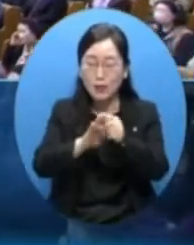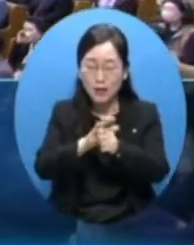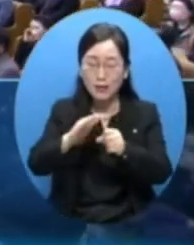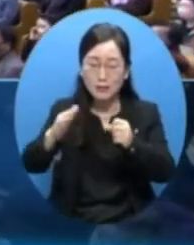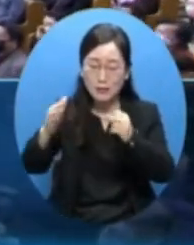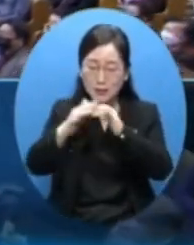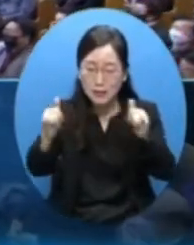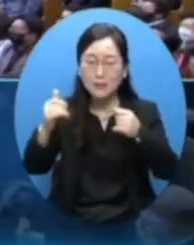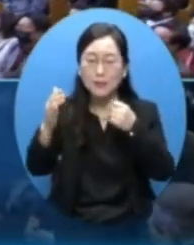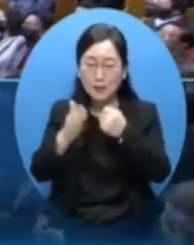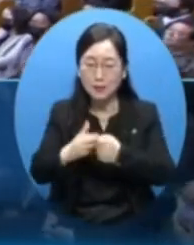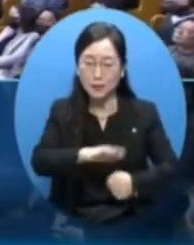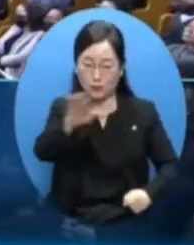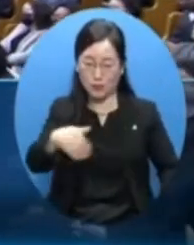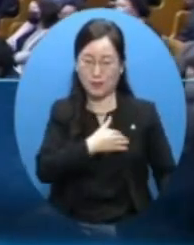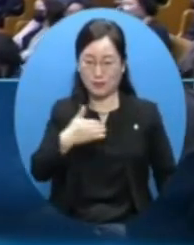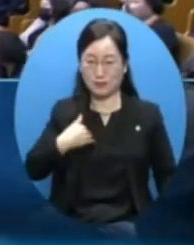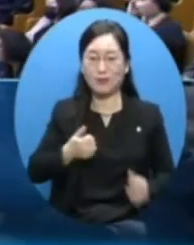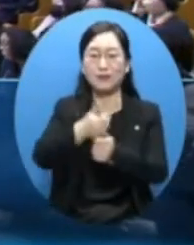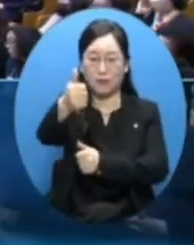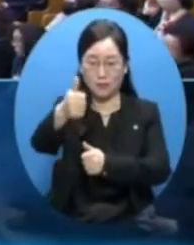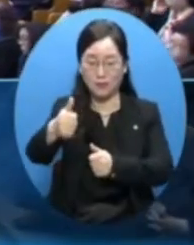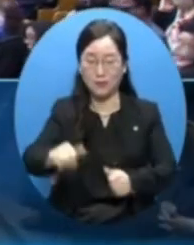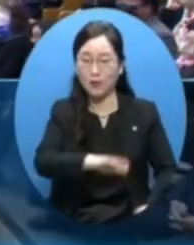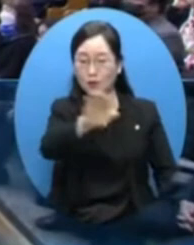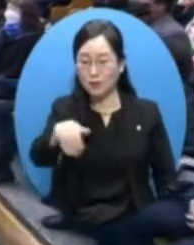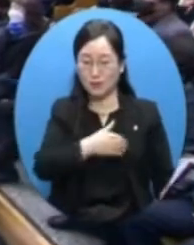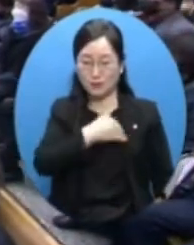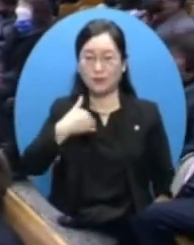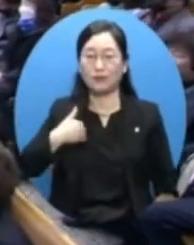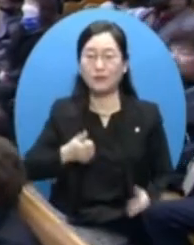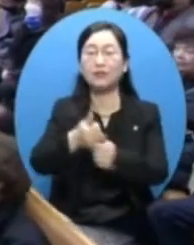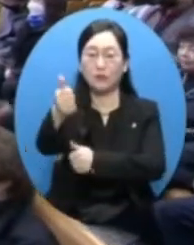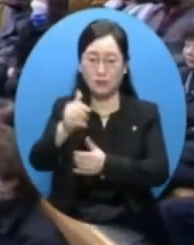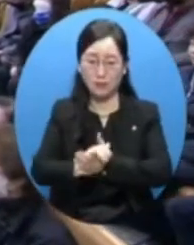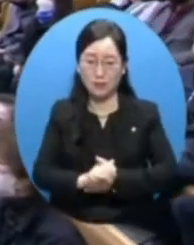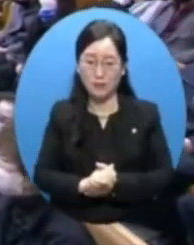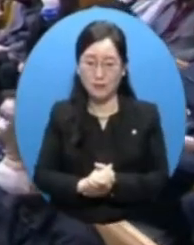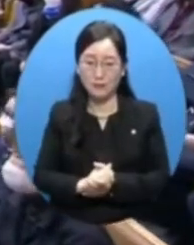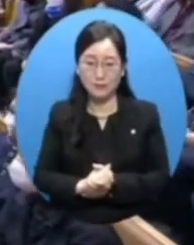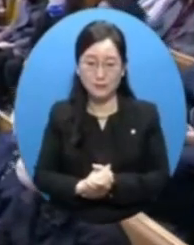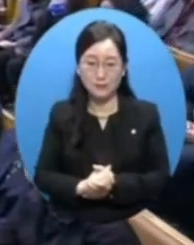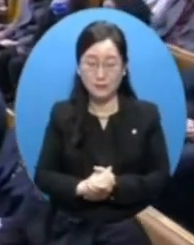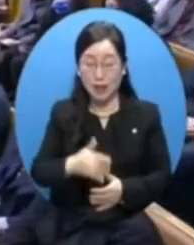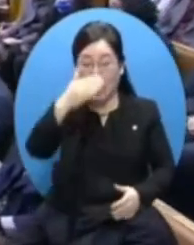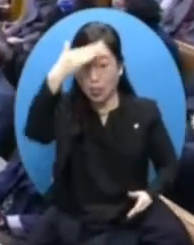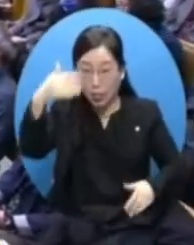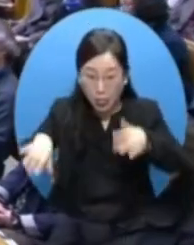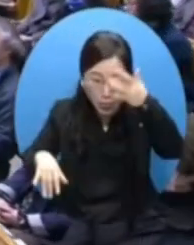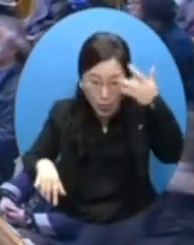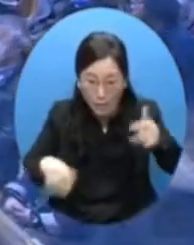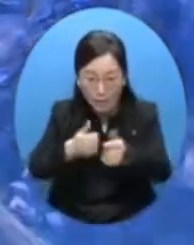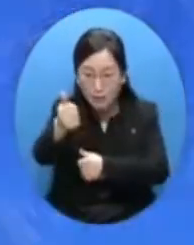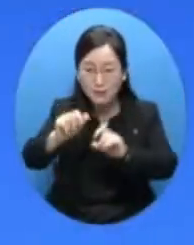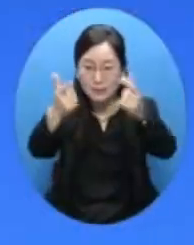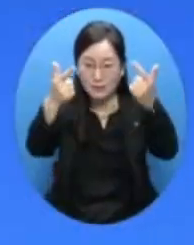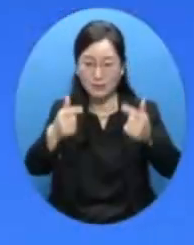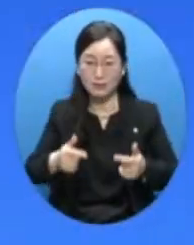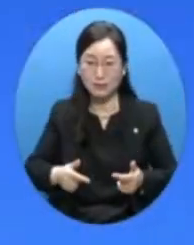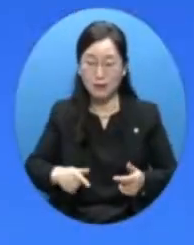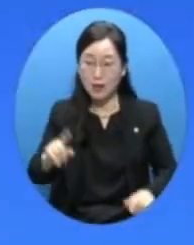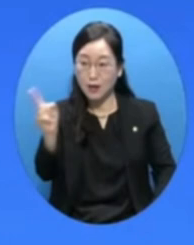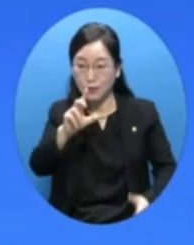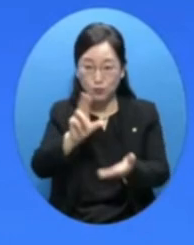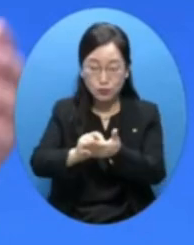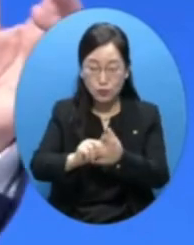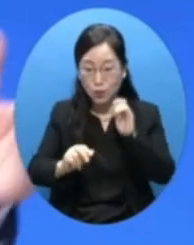말미암아 우리가 넉넉히 이기느니라. 우리가 넉넉히 이기느니라. 겨우 간신히 이기는 것이 아니라 어떤